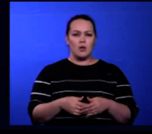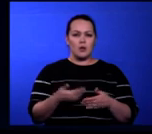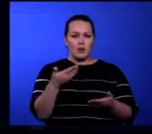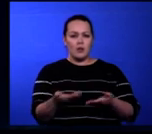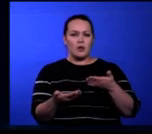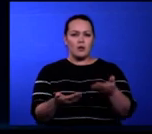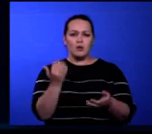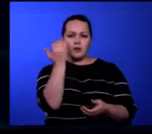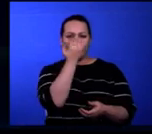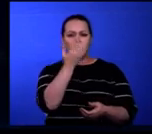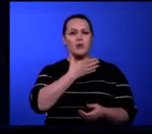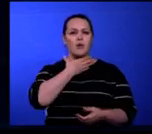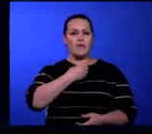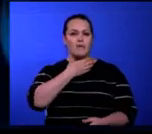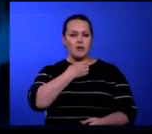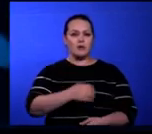невиданных зверей.